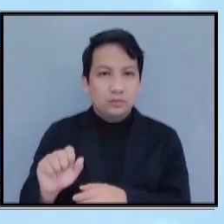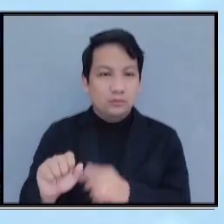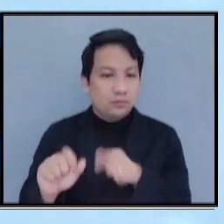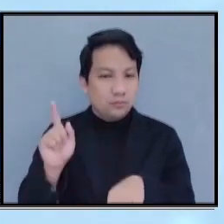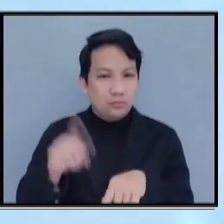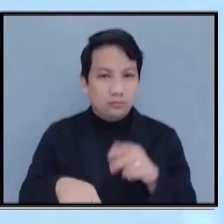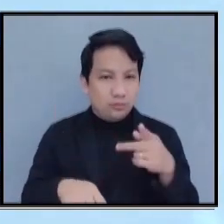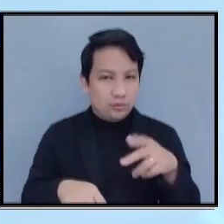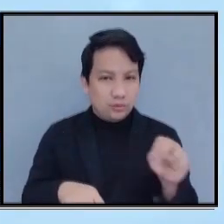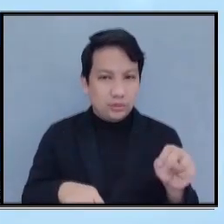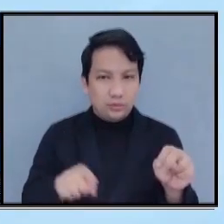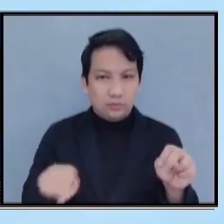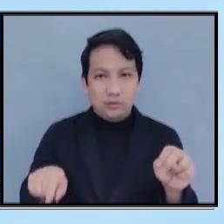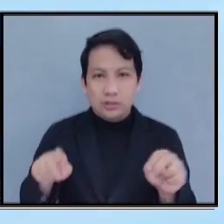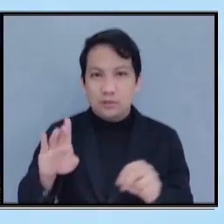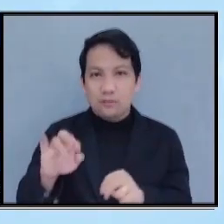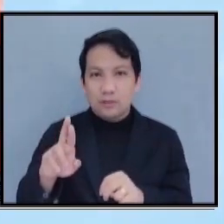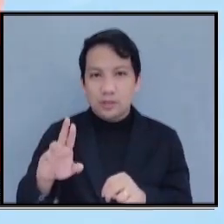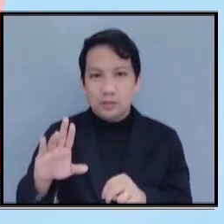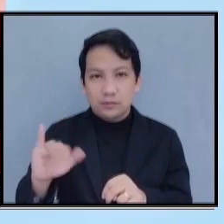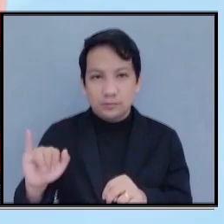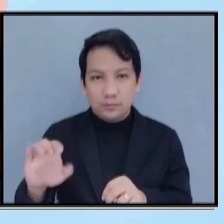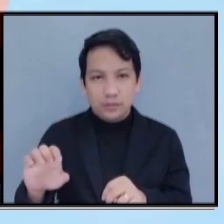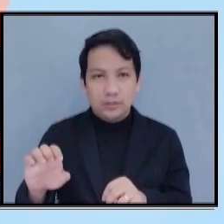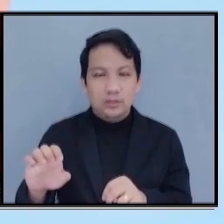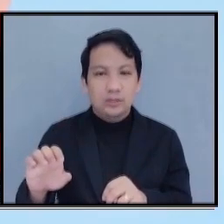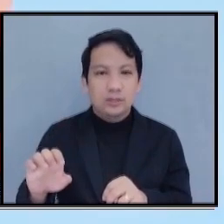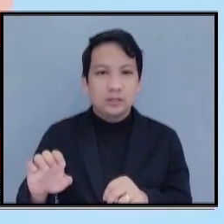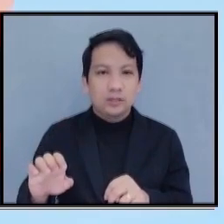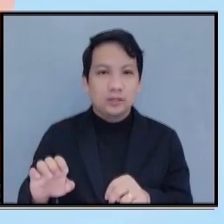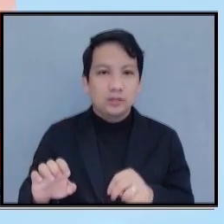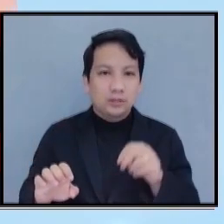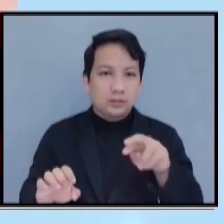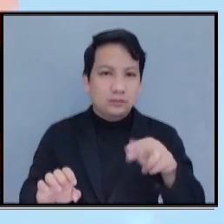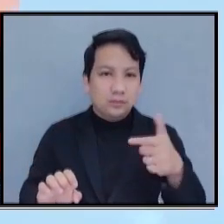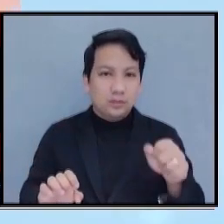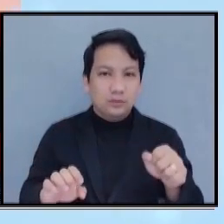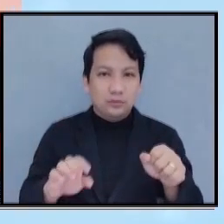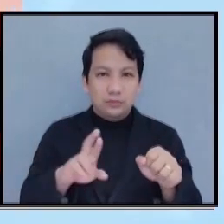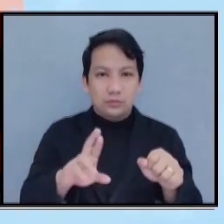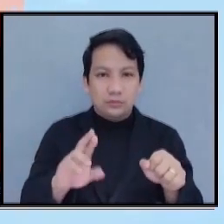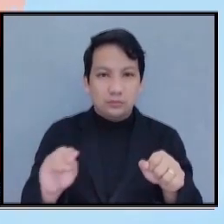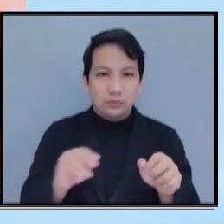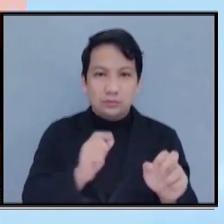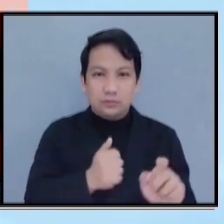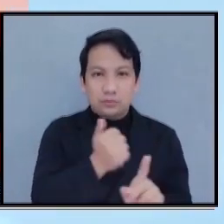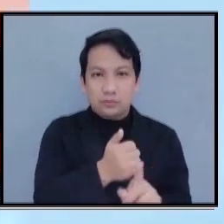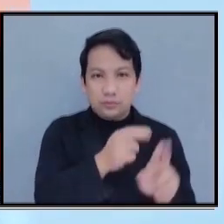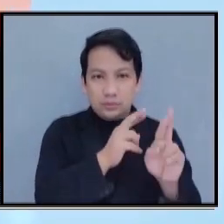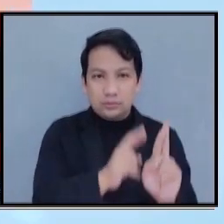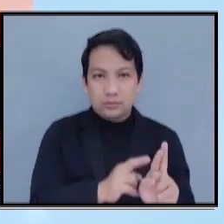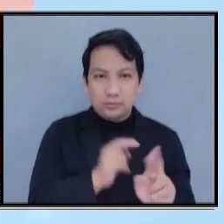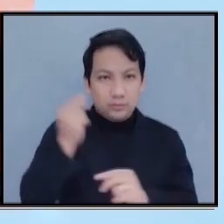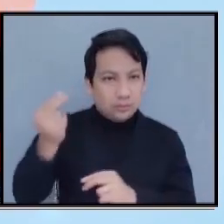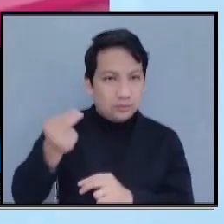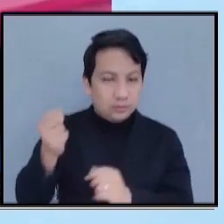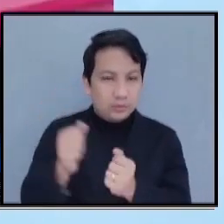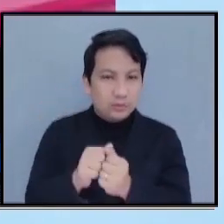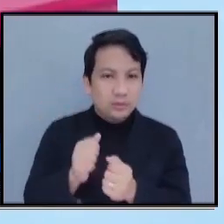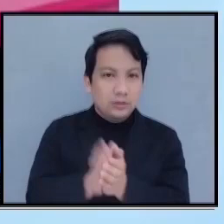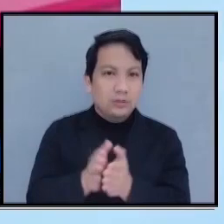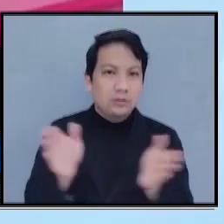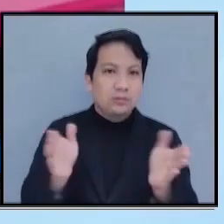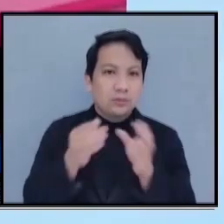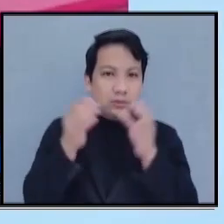is no Barbie movie without Greta Gerwig and Margot Robbie, the two people most responsible for this history-making, globally celebrated